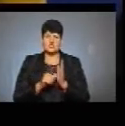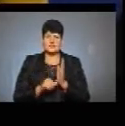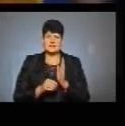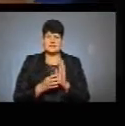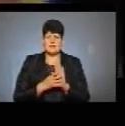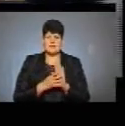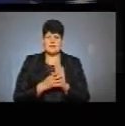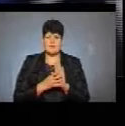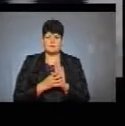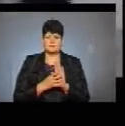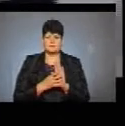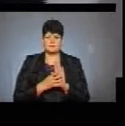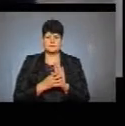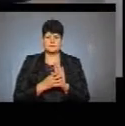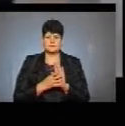69.